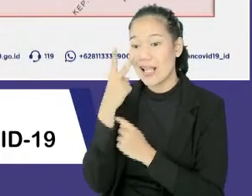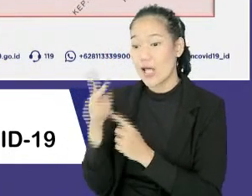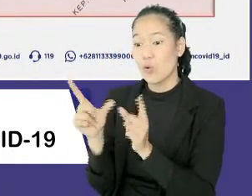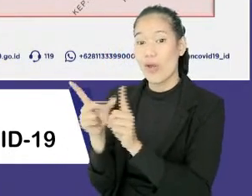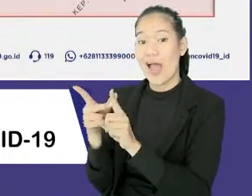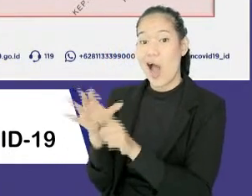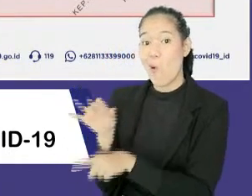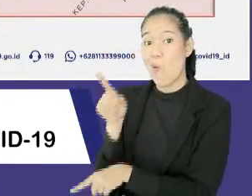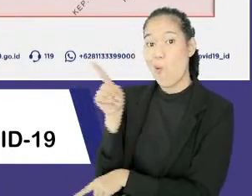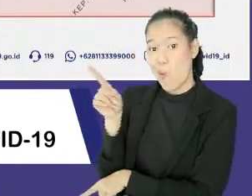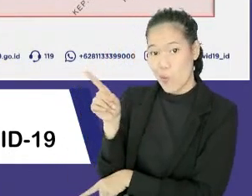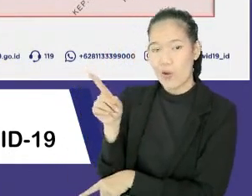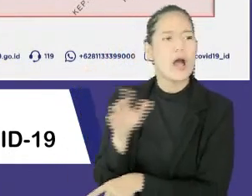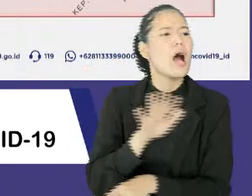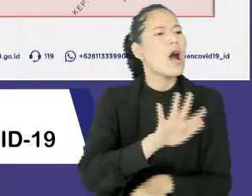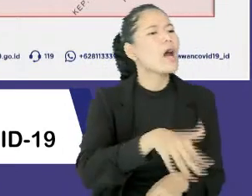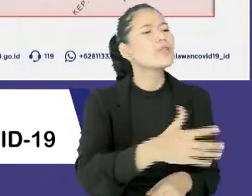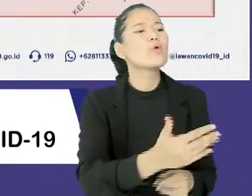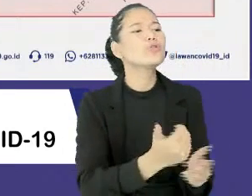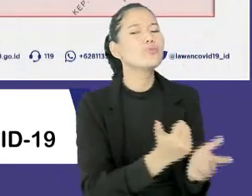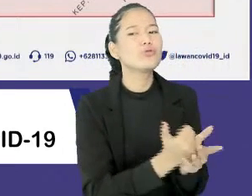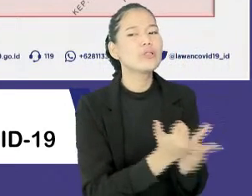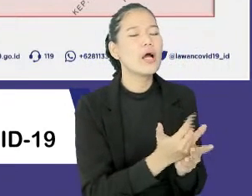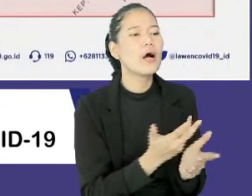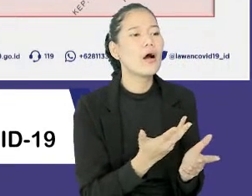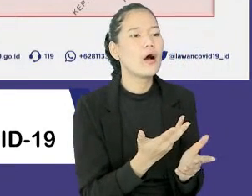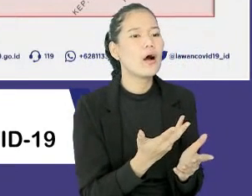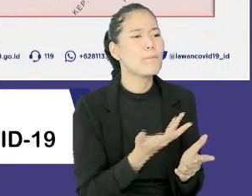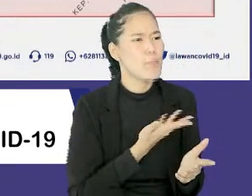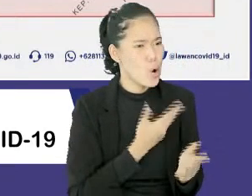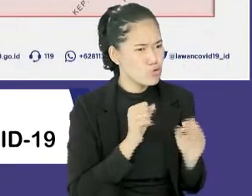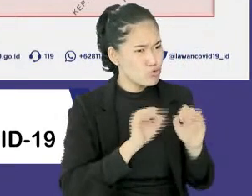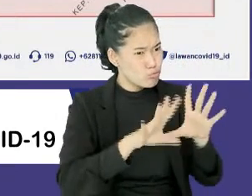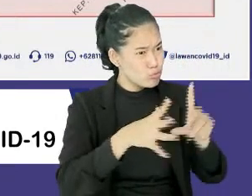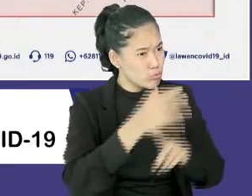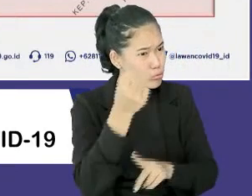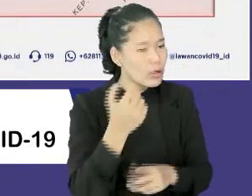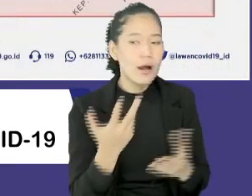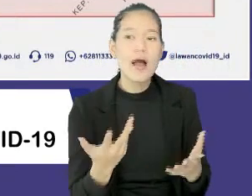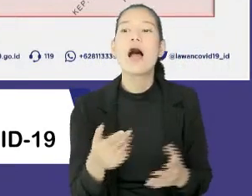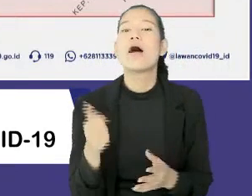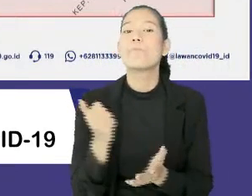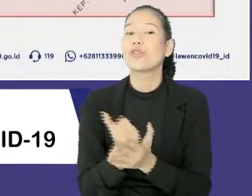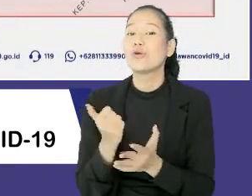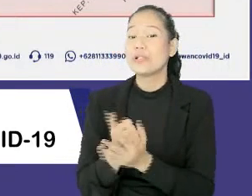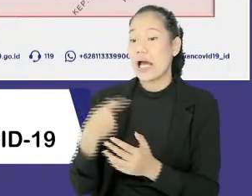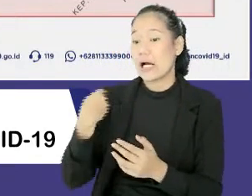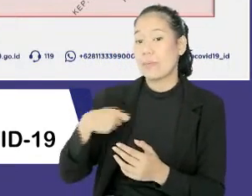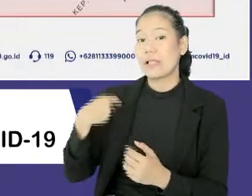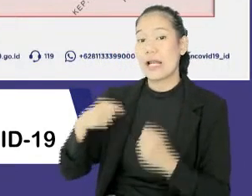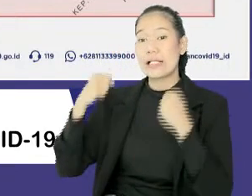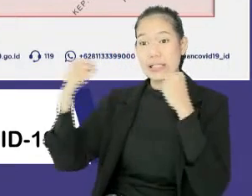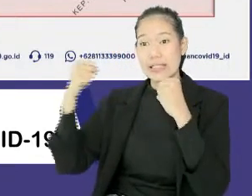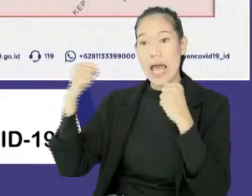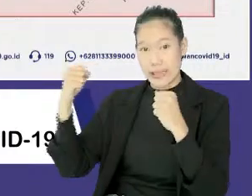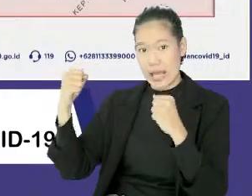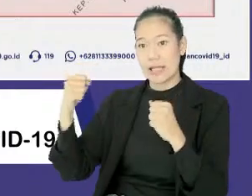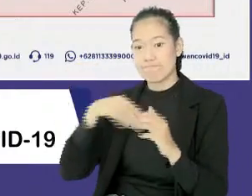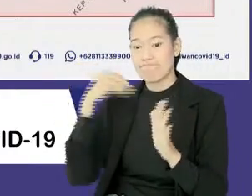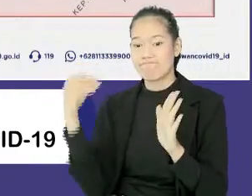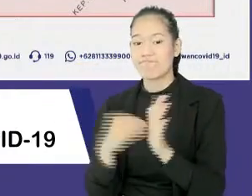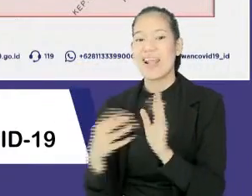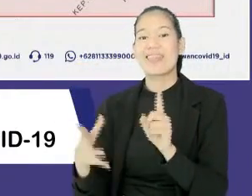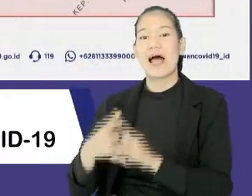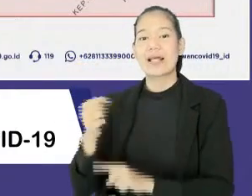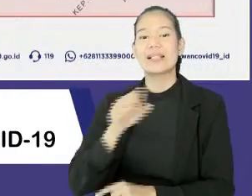Who tidak punya memang Ulu ya Jadi kalau dari Kementerian Kesehatan mereka men-setup